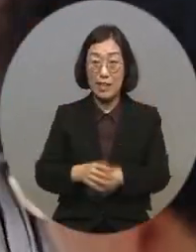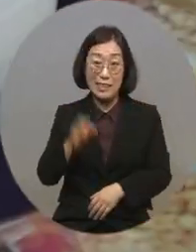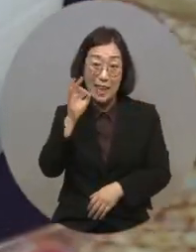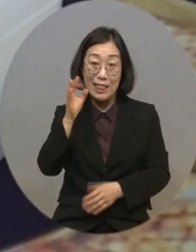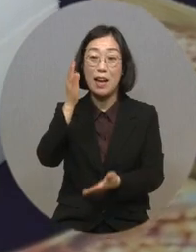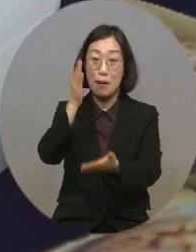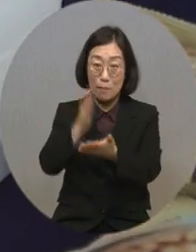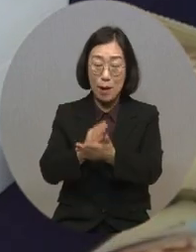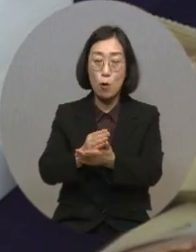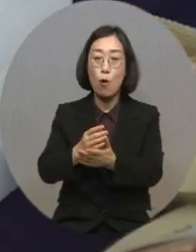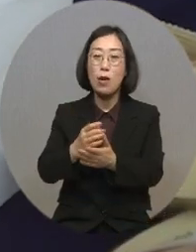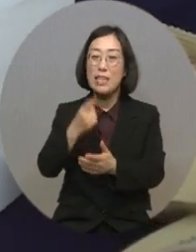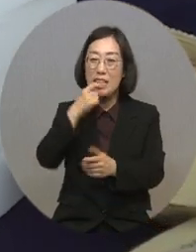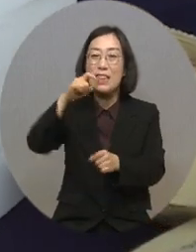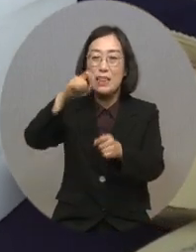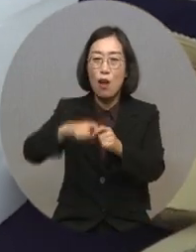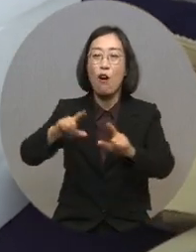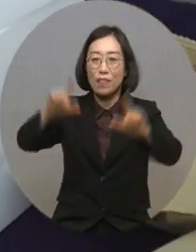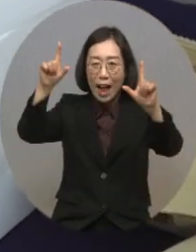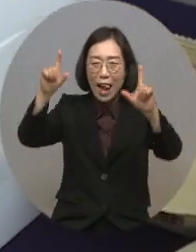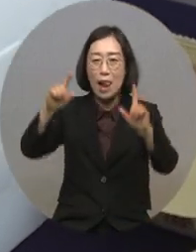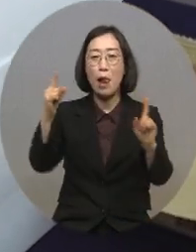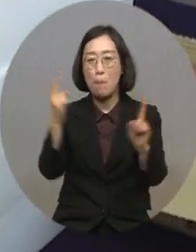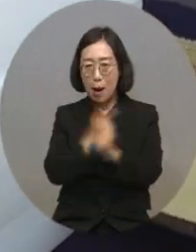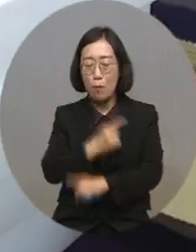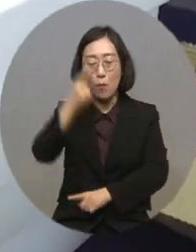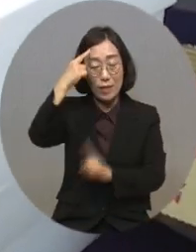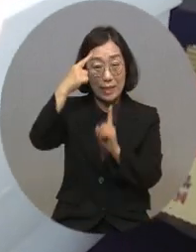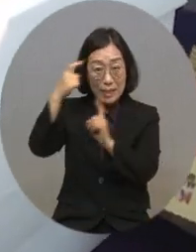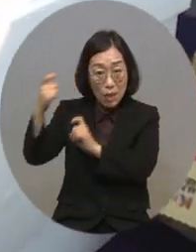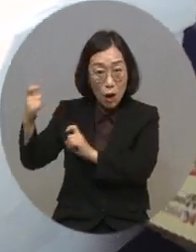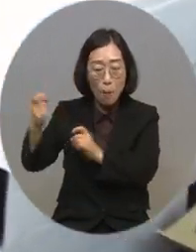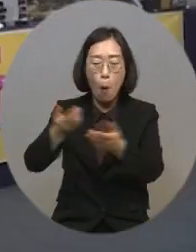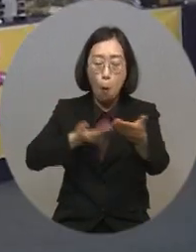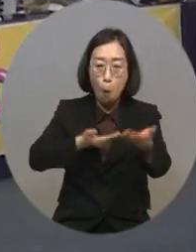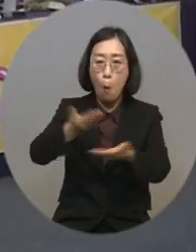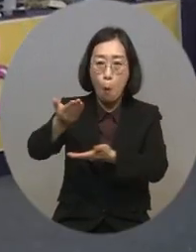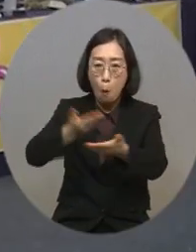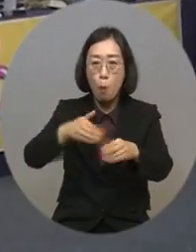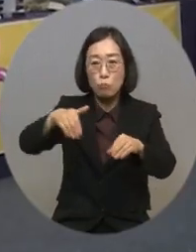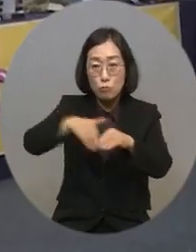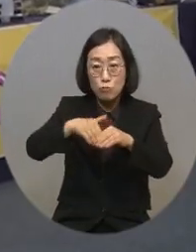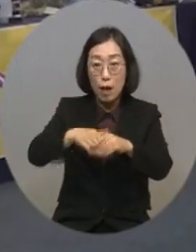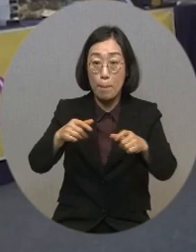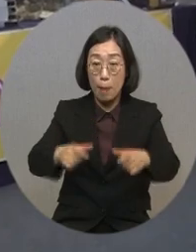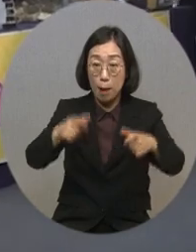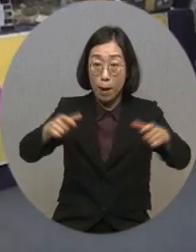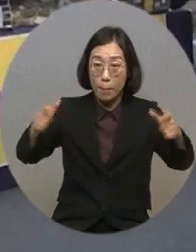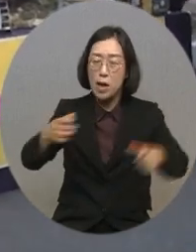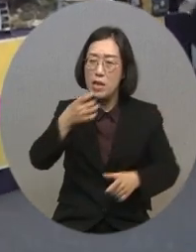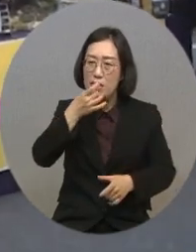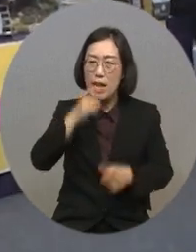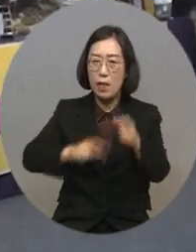데이로 인식하고 우리 쌀로 만든 백설기를 주고받는 문화가 확산되어 쌀 소비가